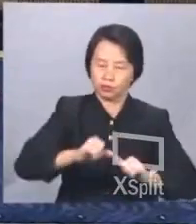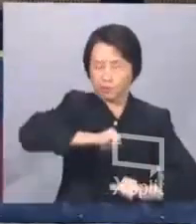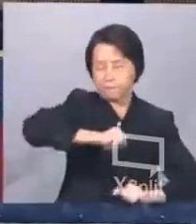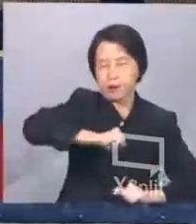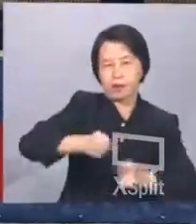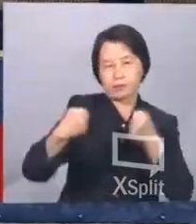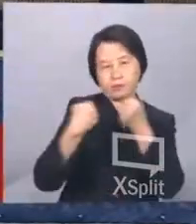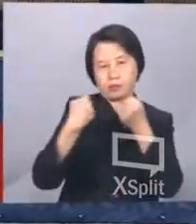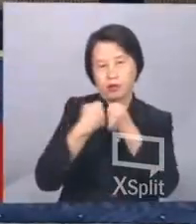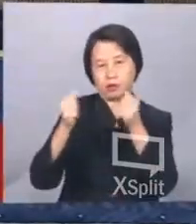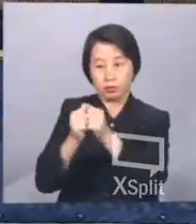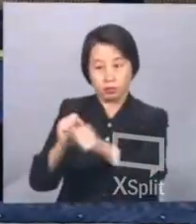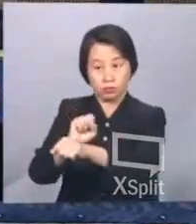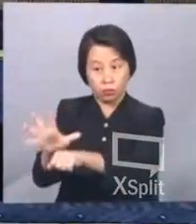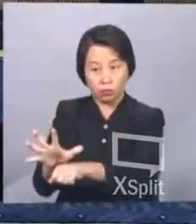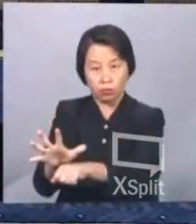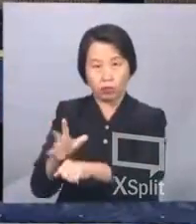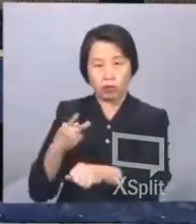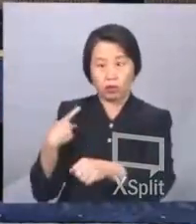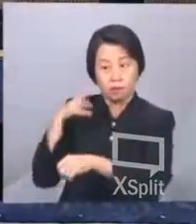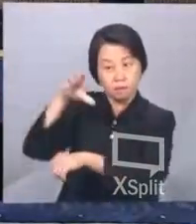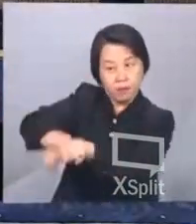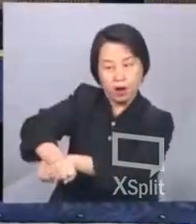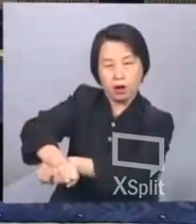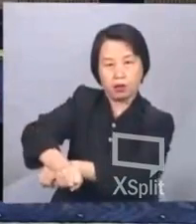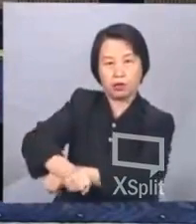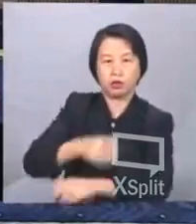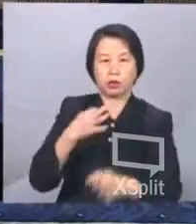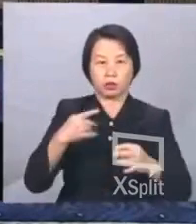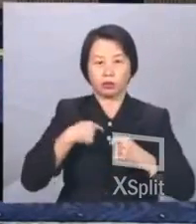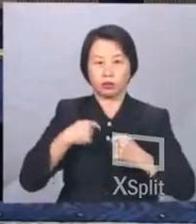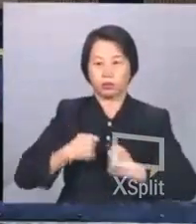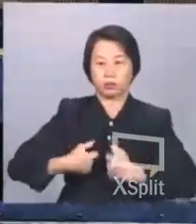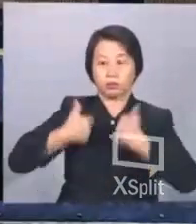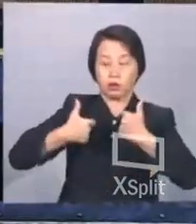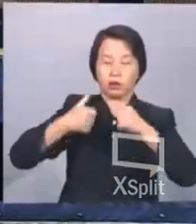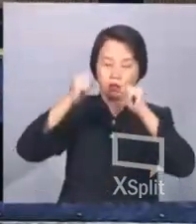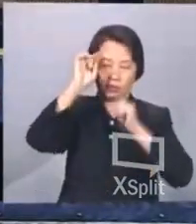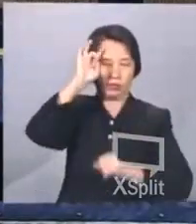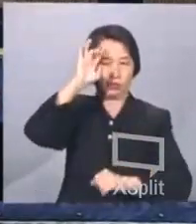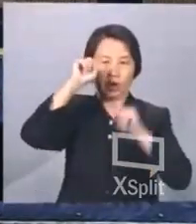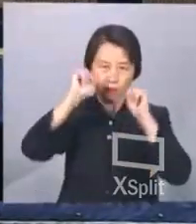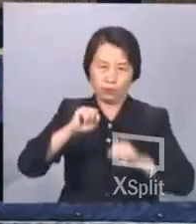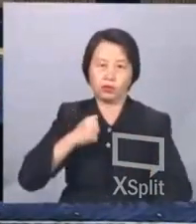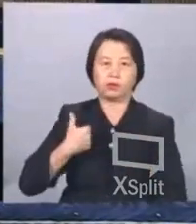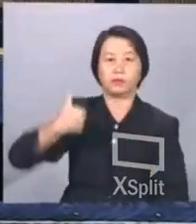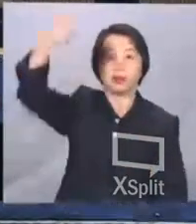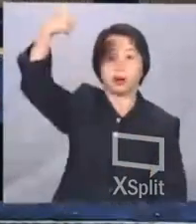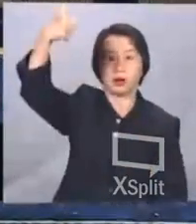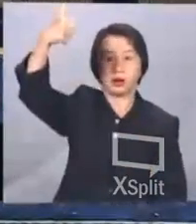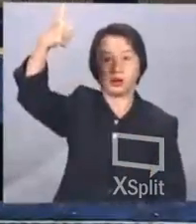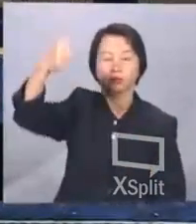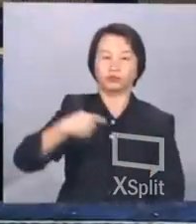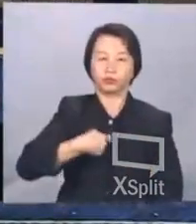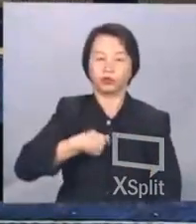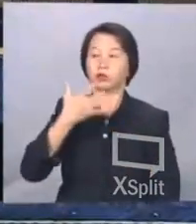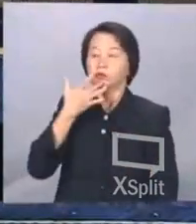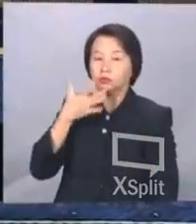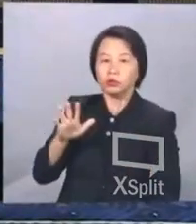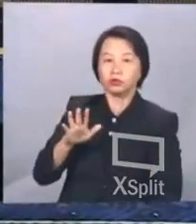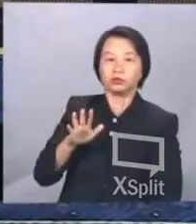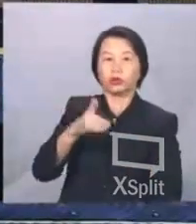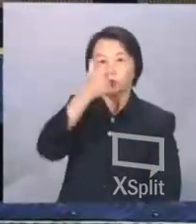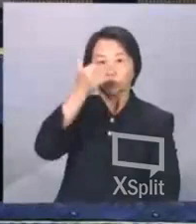to fight fwp Shafiyah Insyaallah Wiwin Hai saya Bertuah